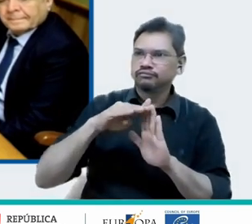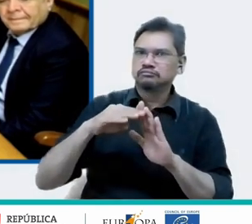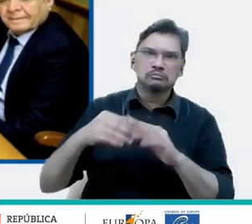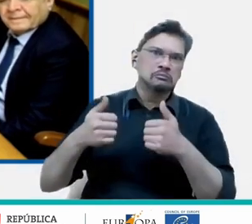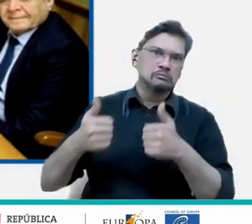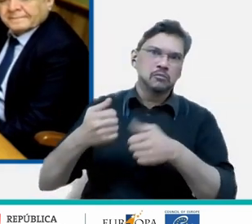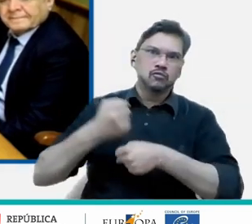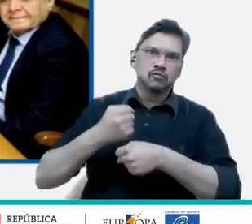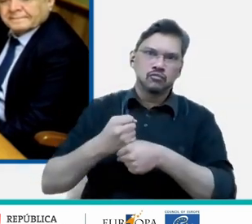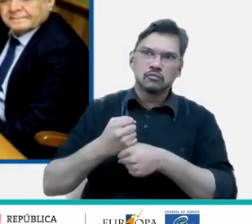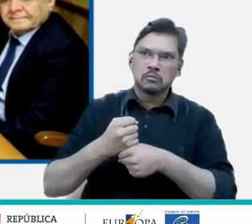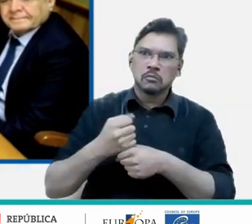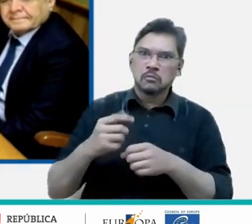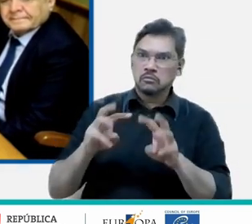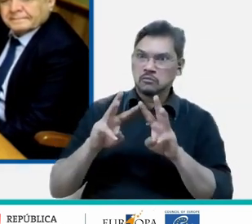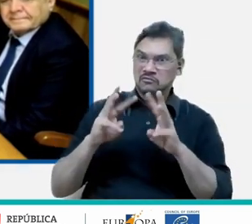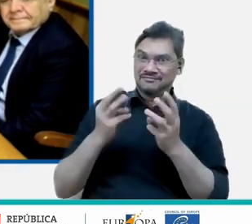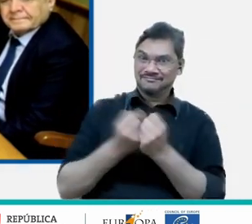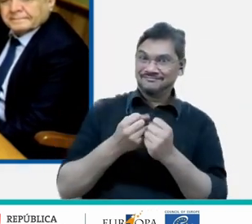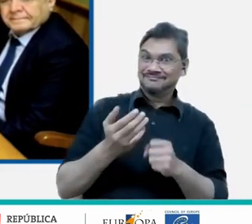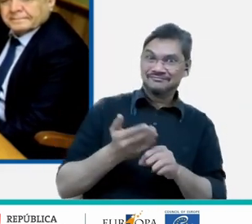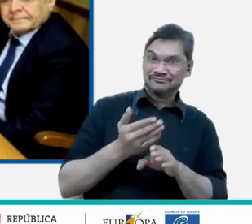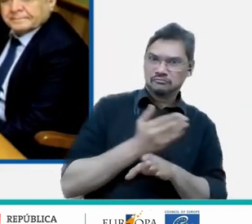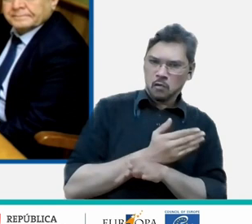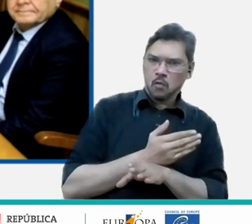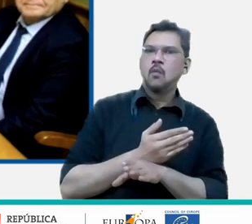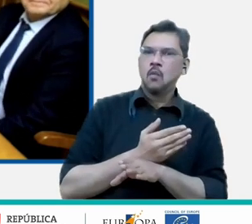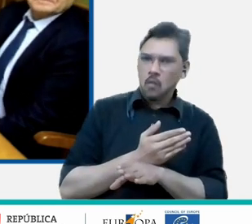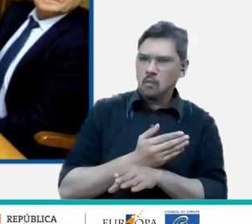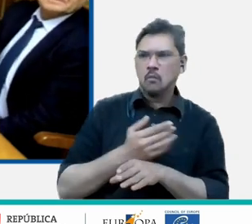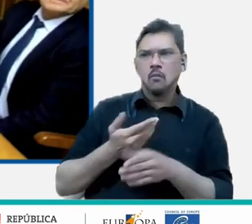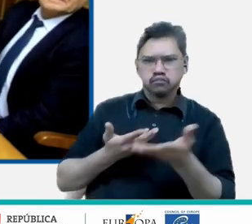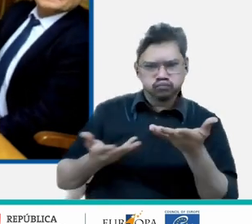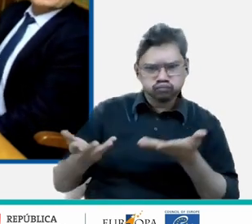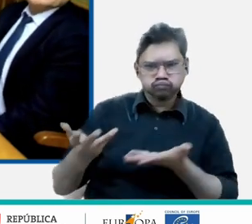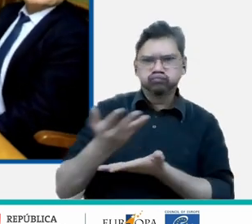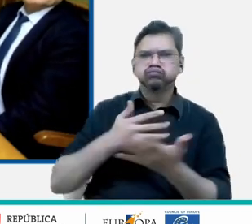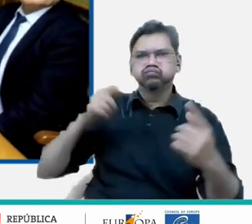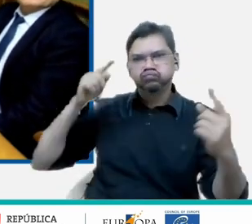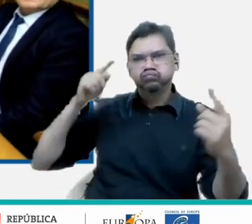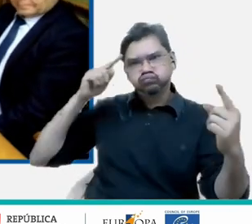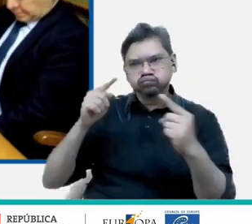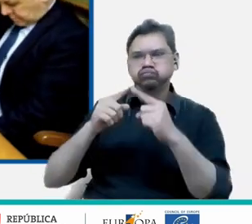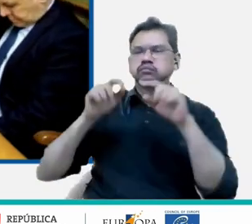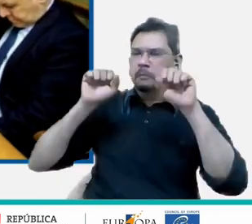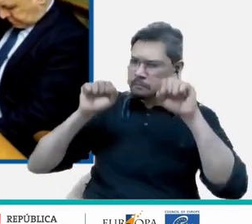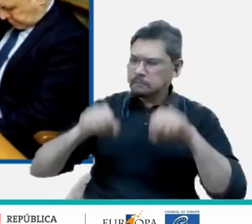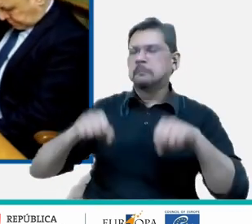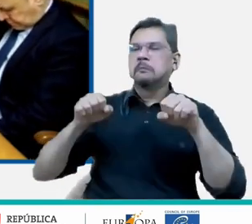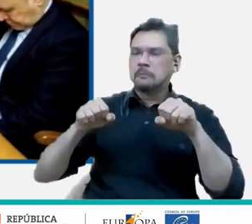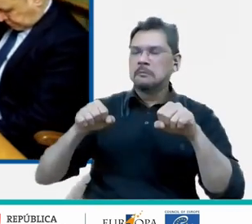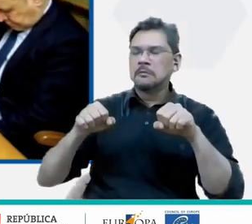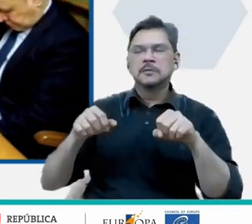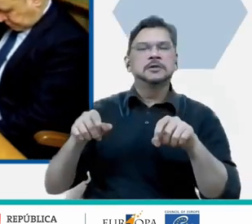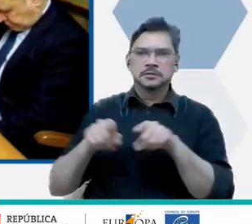собрать более детальную информацию по всем направлениям для того, чтобы не упустить